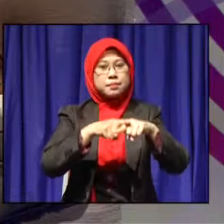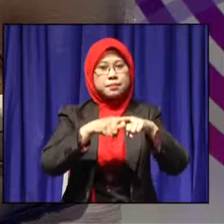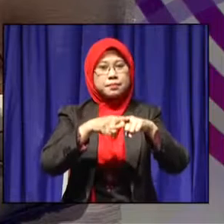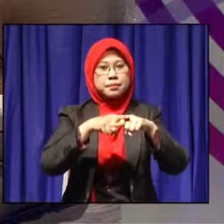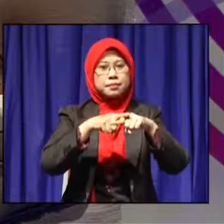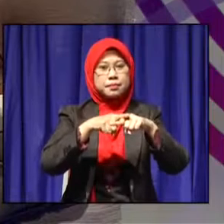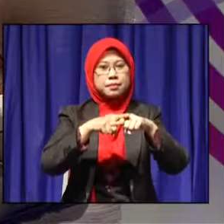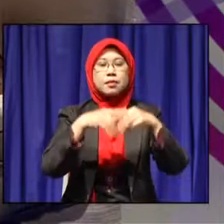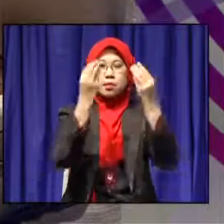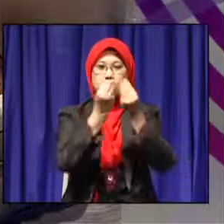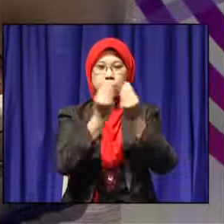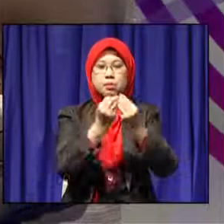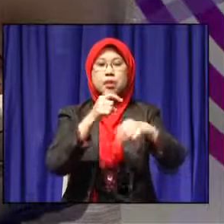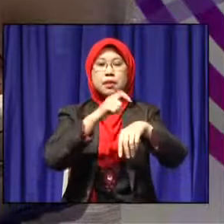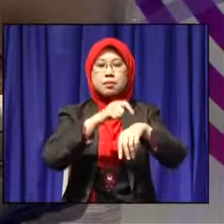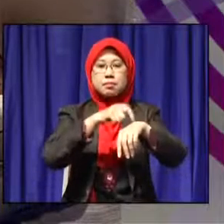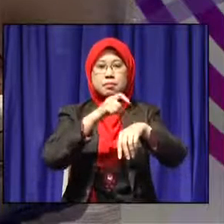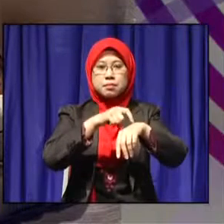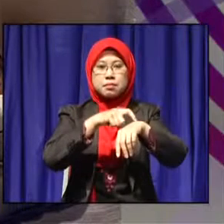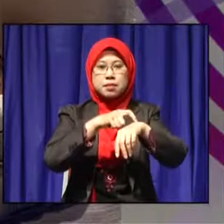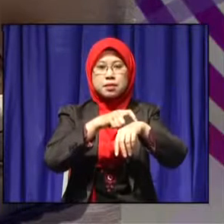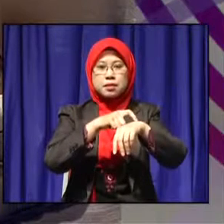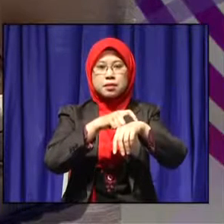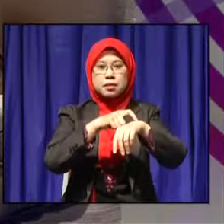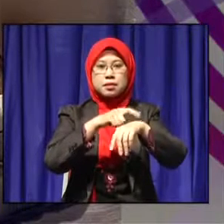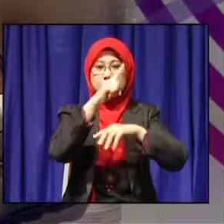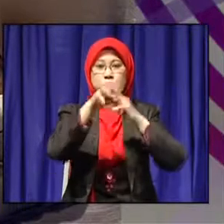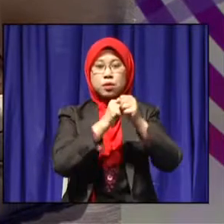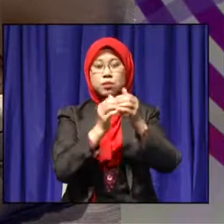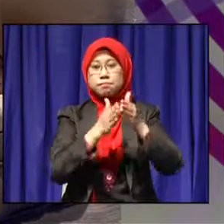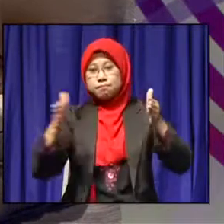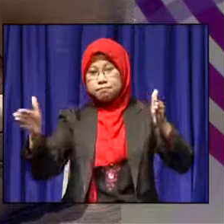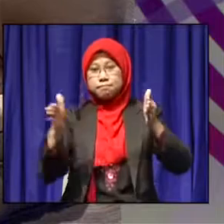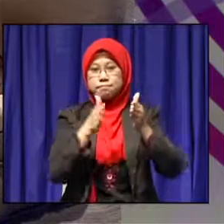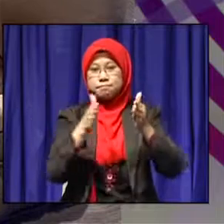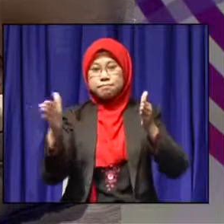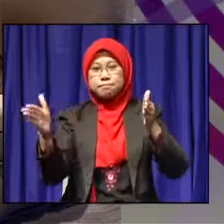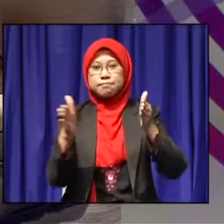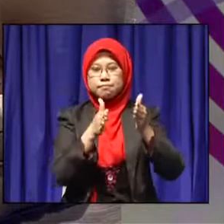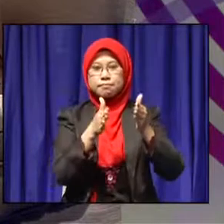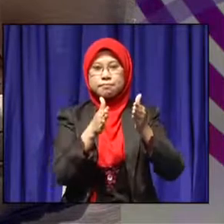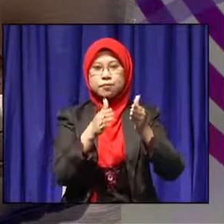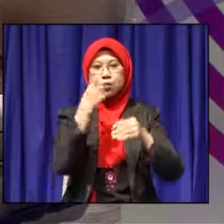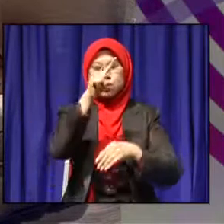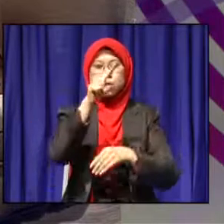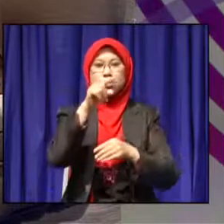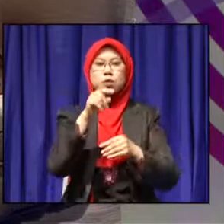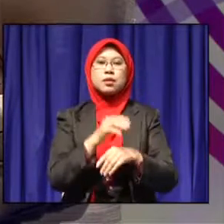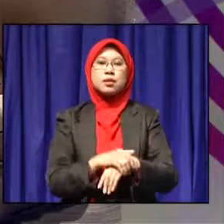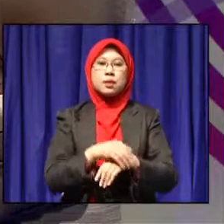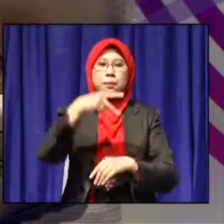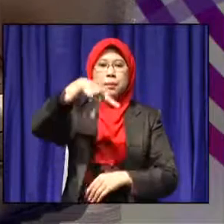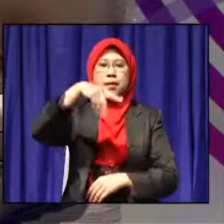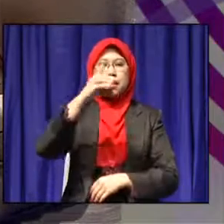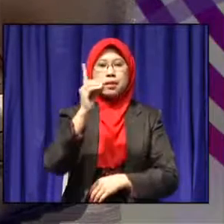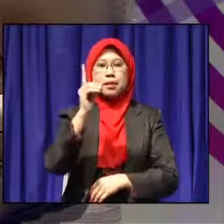kepada jumlah Mas seminimum jam setahun untuk tujuan pembelajaran dan pembelajar murid di dalam bilik